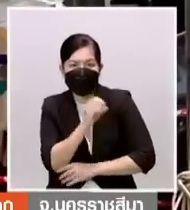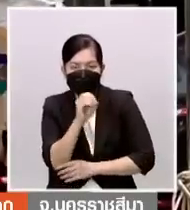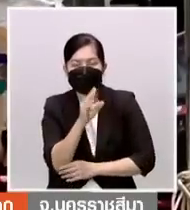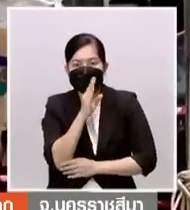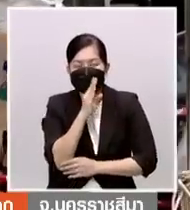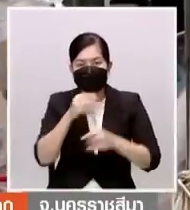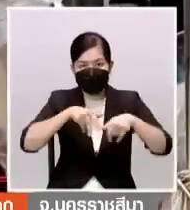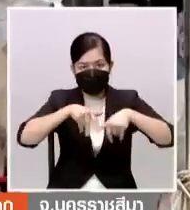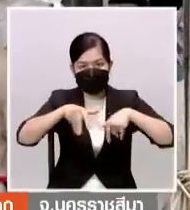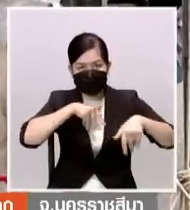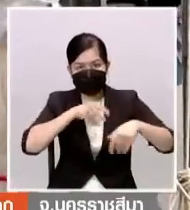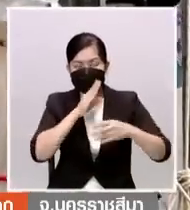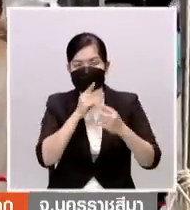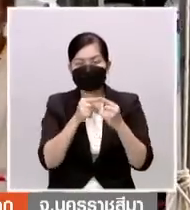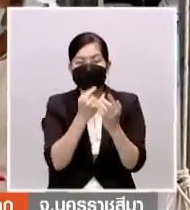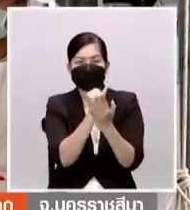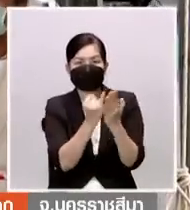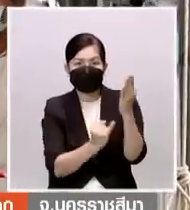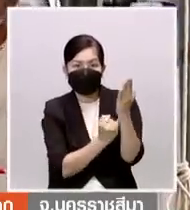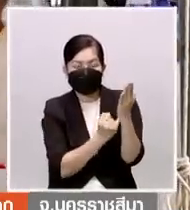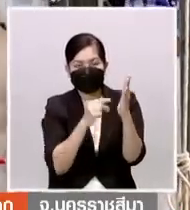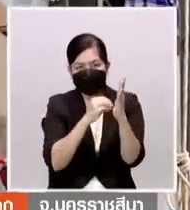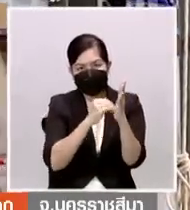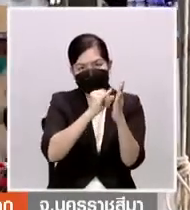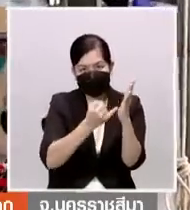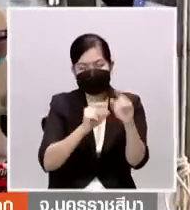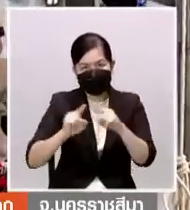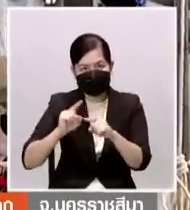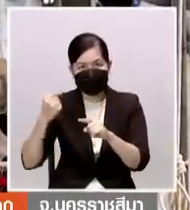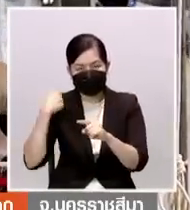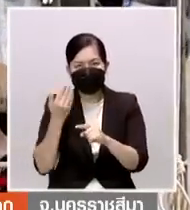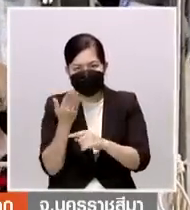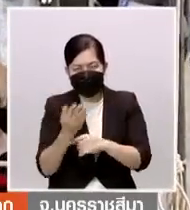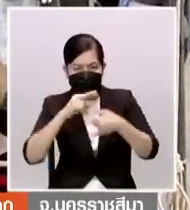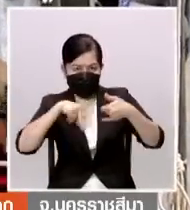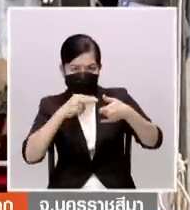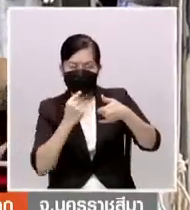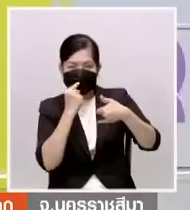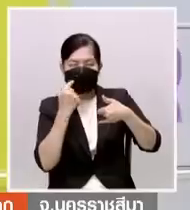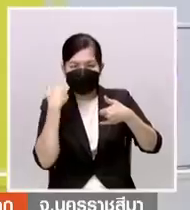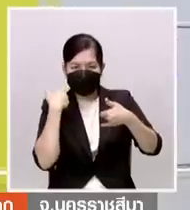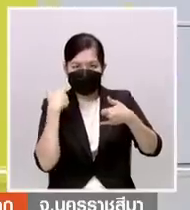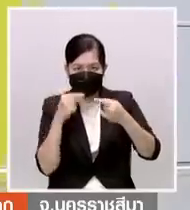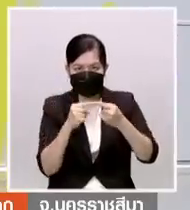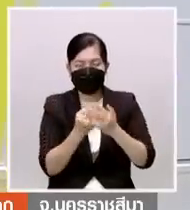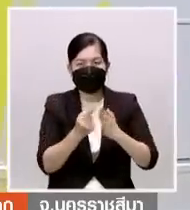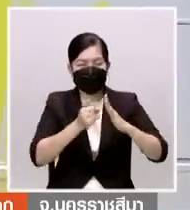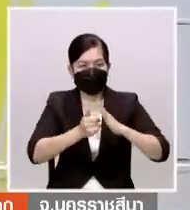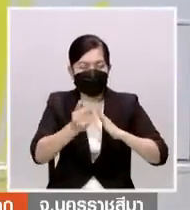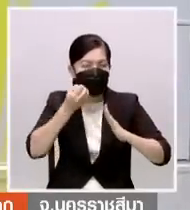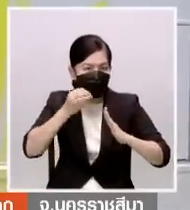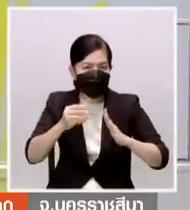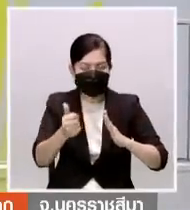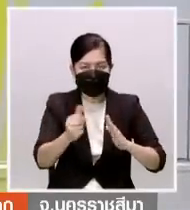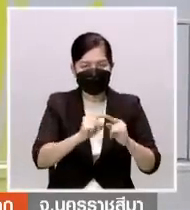เข้ารับการตรวจหาเชื้อโควิด-19 ก่อนเดินทางเข้าบ้านหรือที่พักเพื่อป้องกันการแพร่ระบาดด้วยส่ว